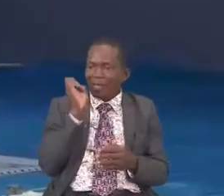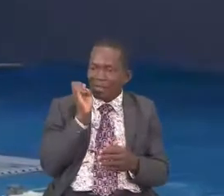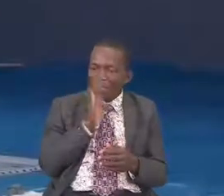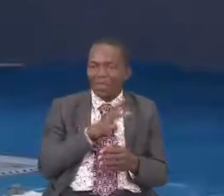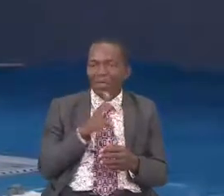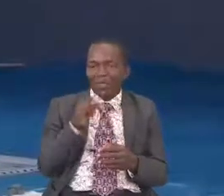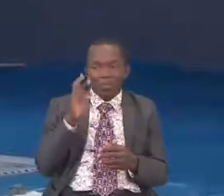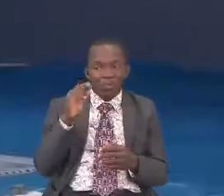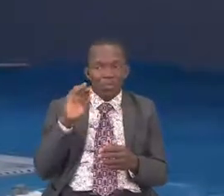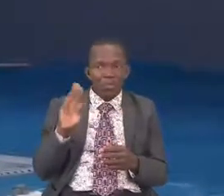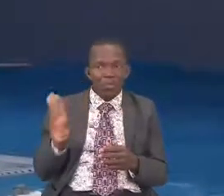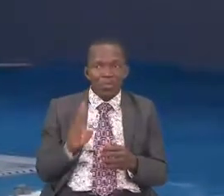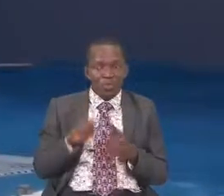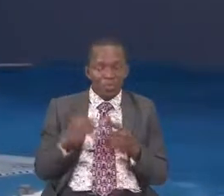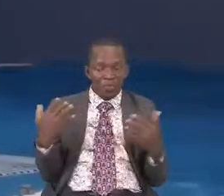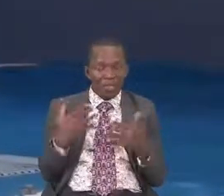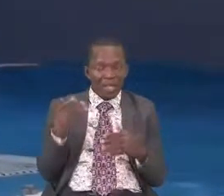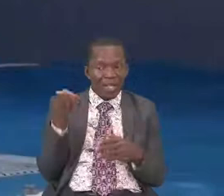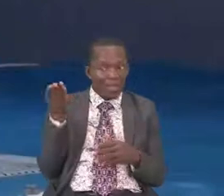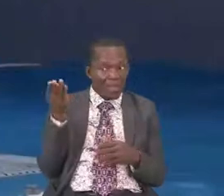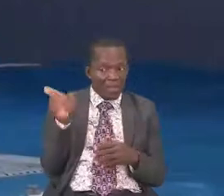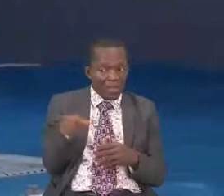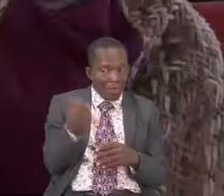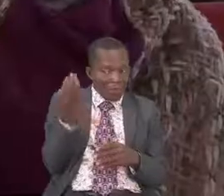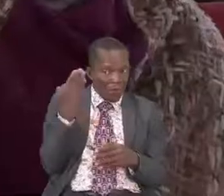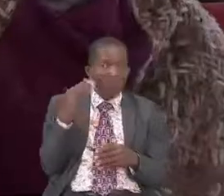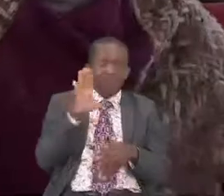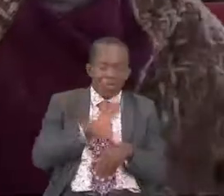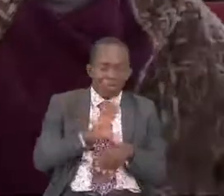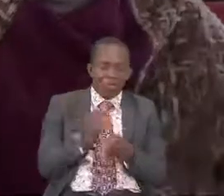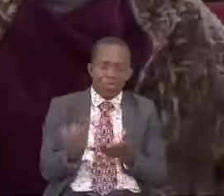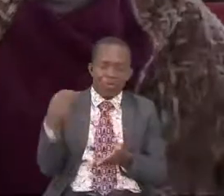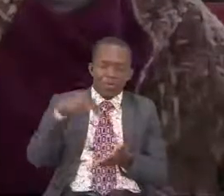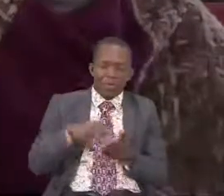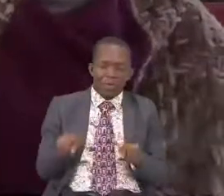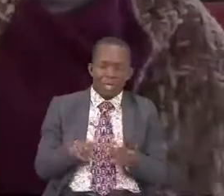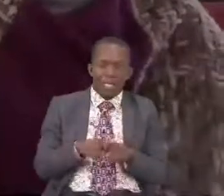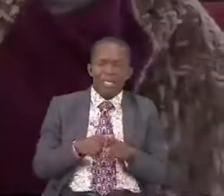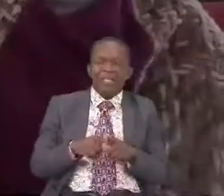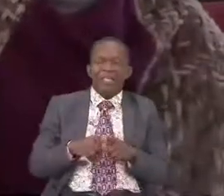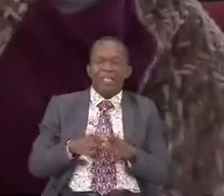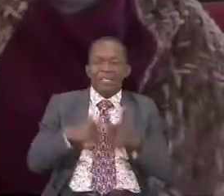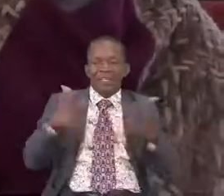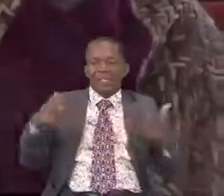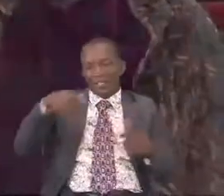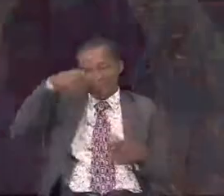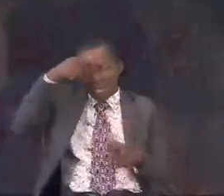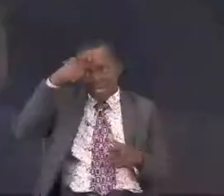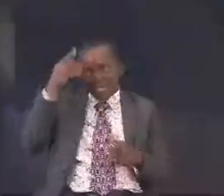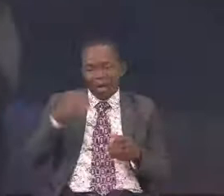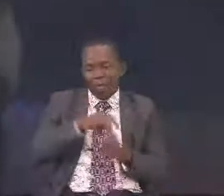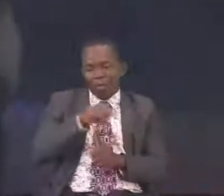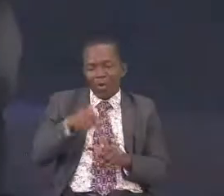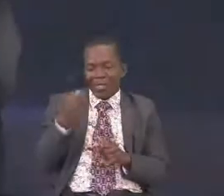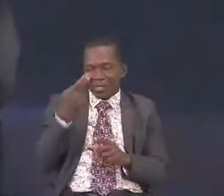aujourd'hui, l'Église se lèvera comme un géant. Et quand ils verront ces géants et ces champions venant,